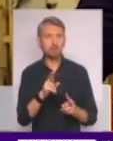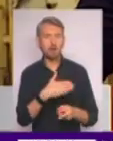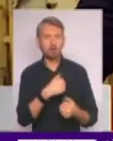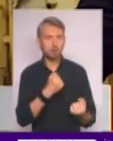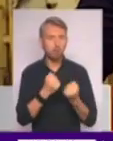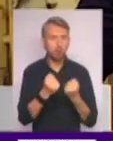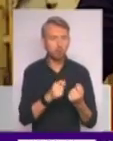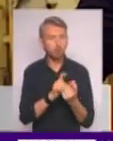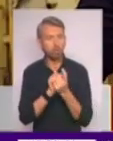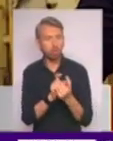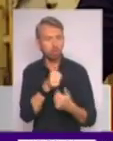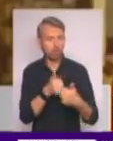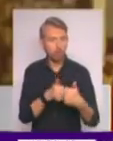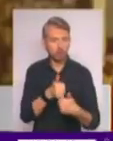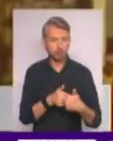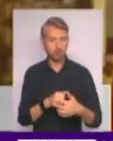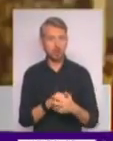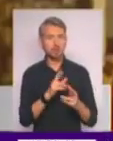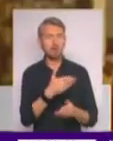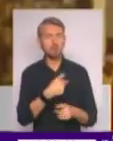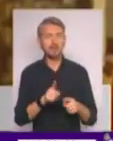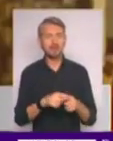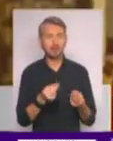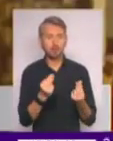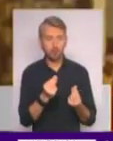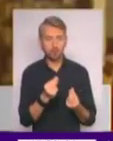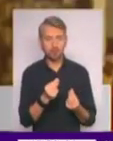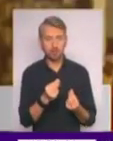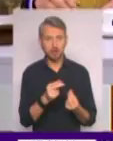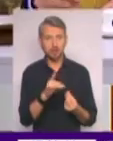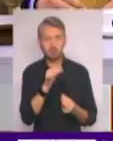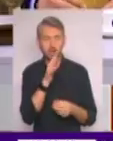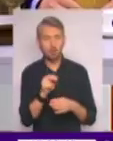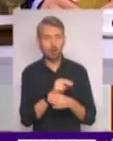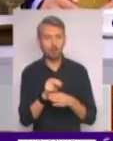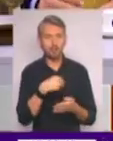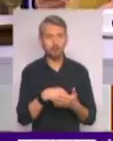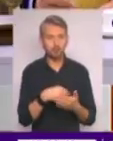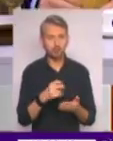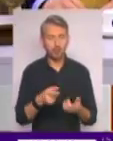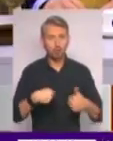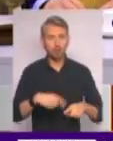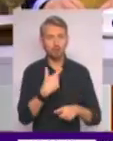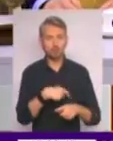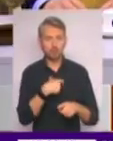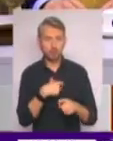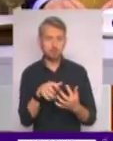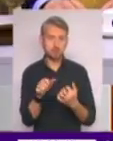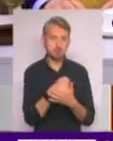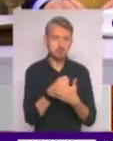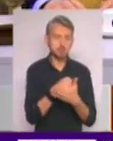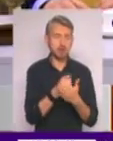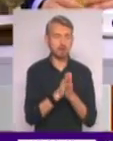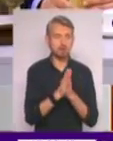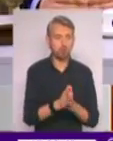і конкуруємо один між одним. Як ми ці кошти при бюджеті, при коригуванні на округи собі виходжуємо і